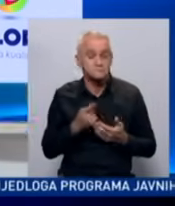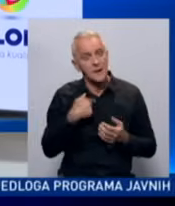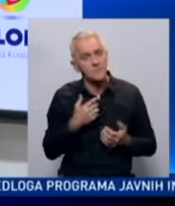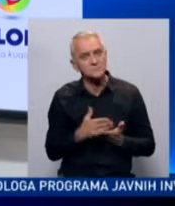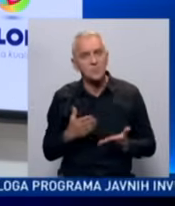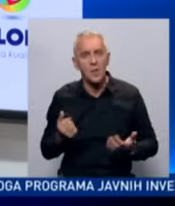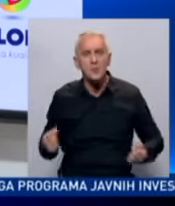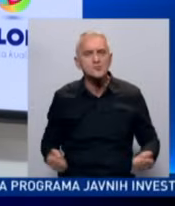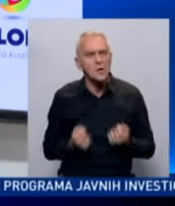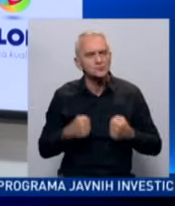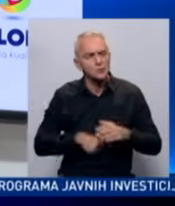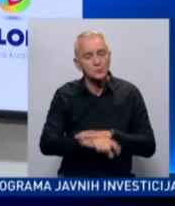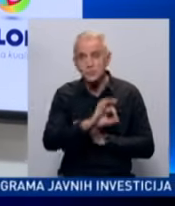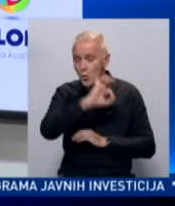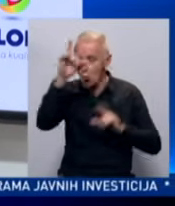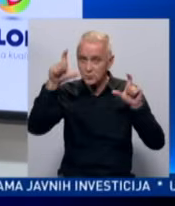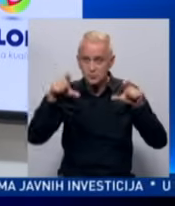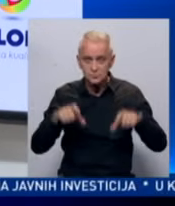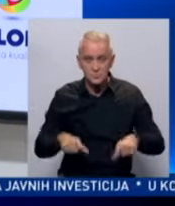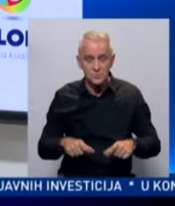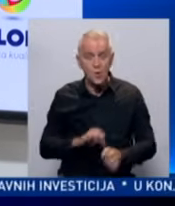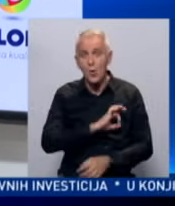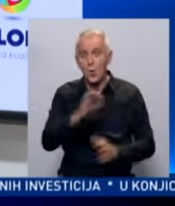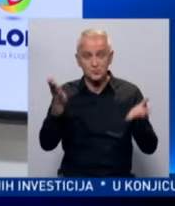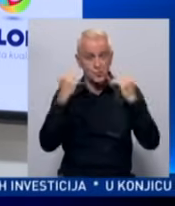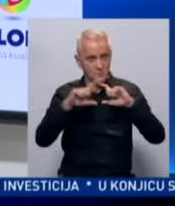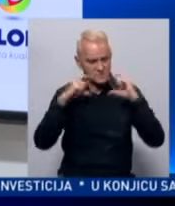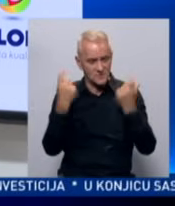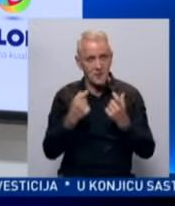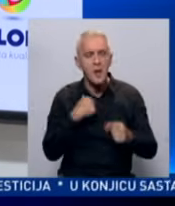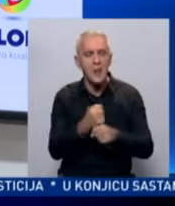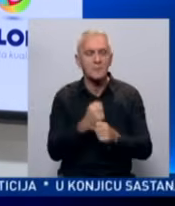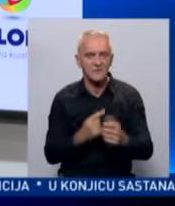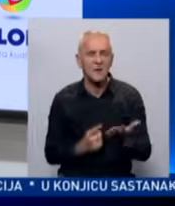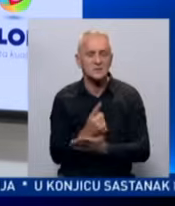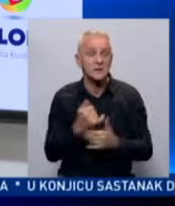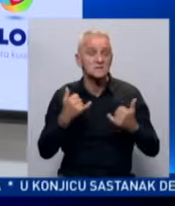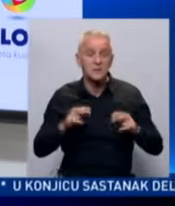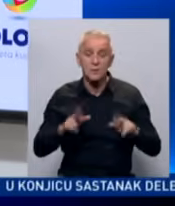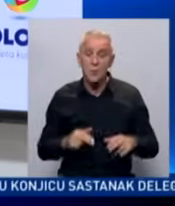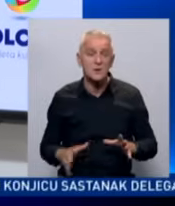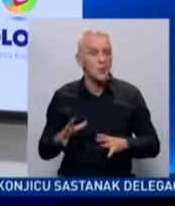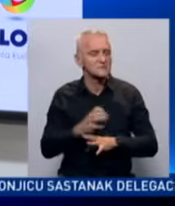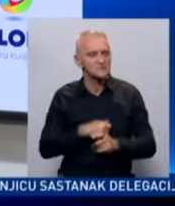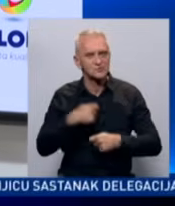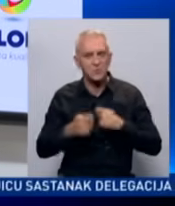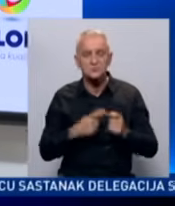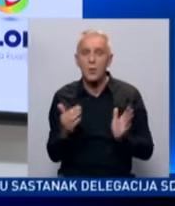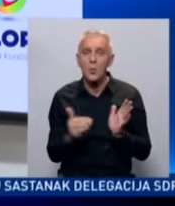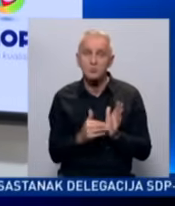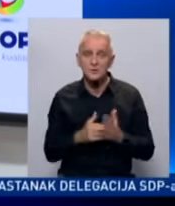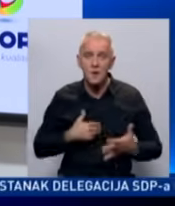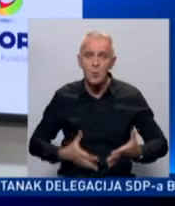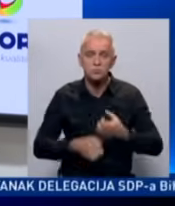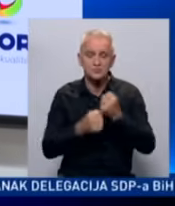utakmici na odličnom stadionu i u sjajnoj atmosferi napravili rezultat. Sada moramo završiti posao i potrebna nam je